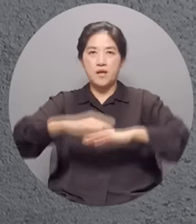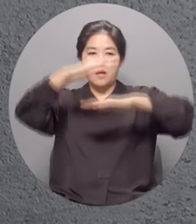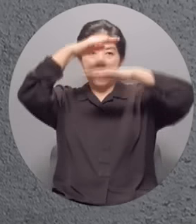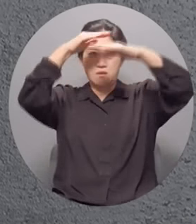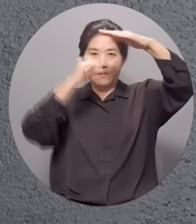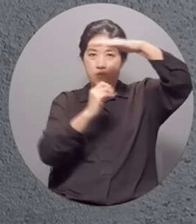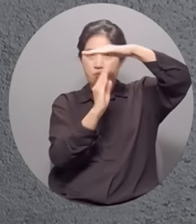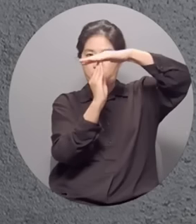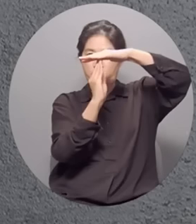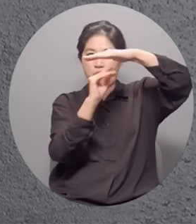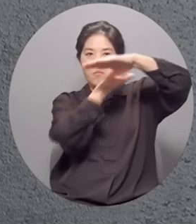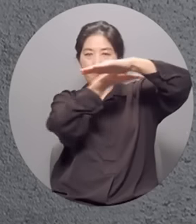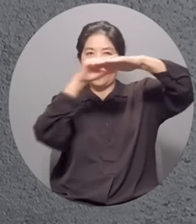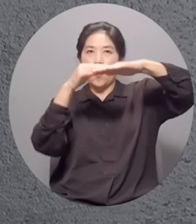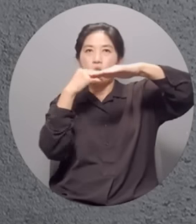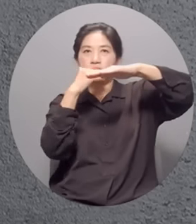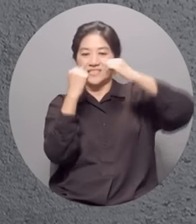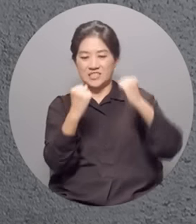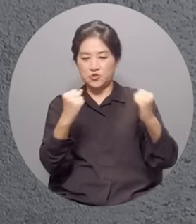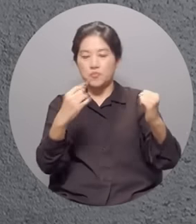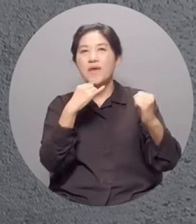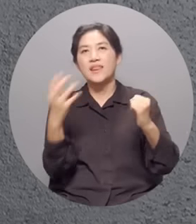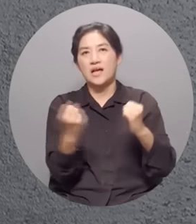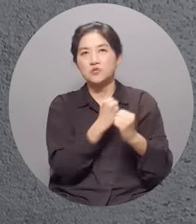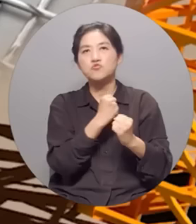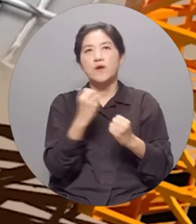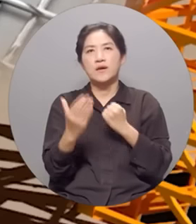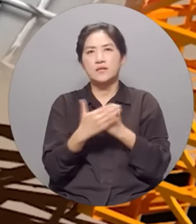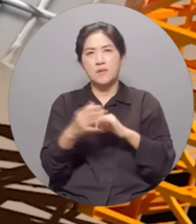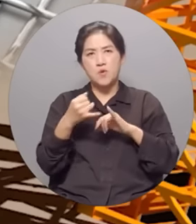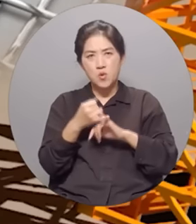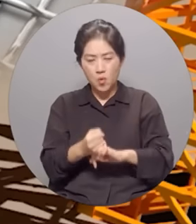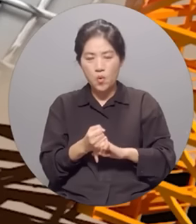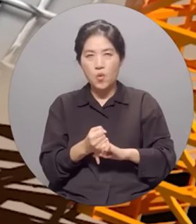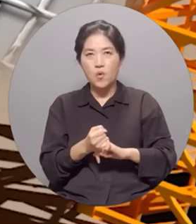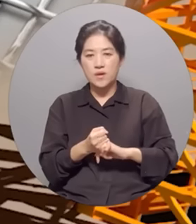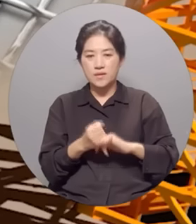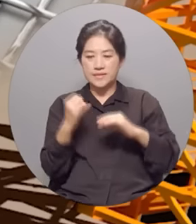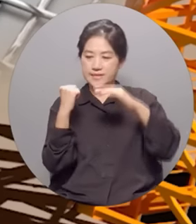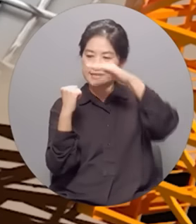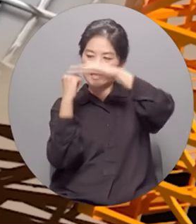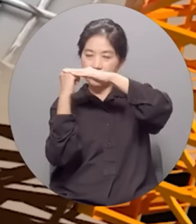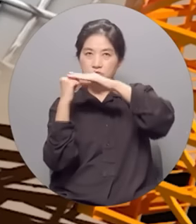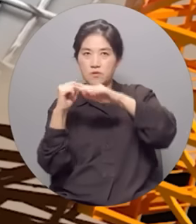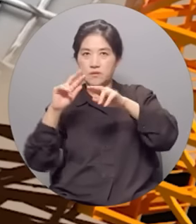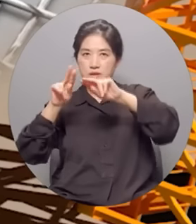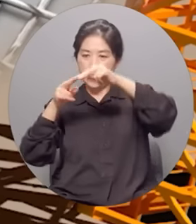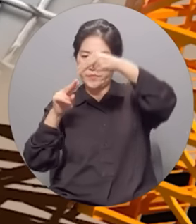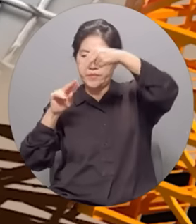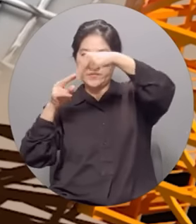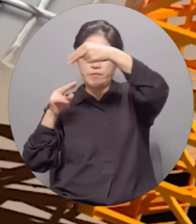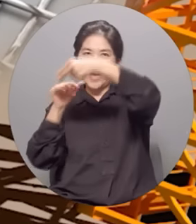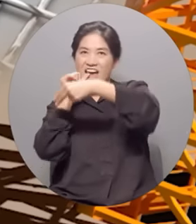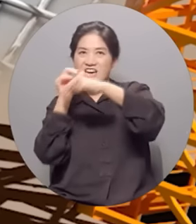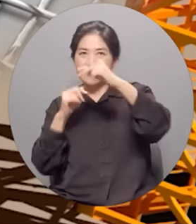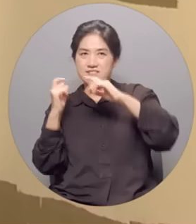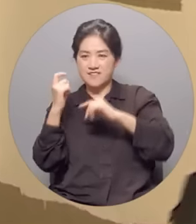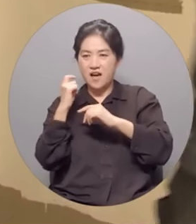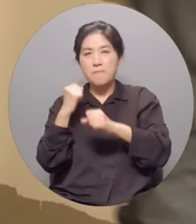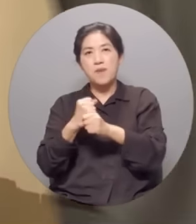없이 기둥으로만 하중을 지탱하기 때문에 반드시 기둥 주변으로 철근을 꼬아 넣어 강도를 높여야